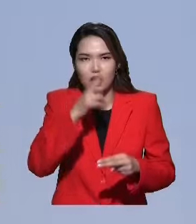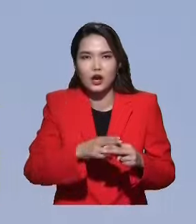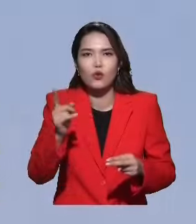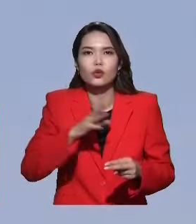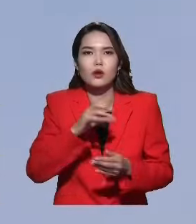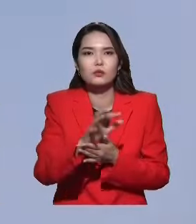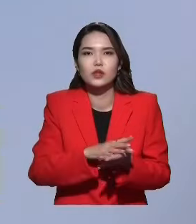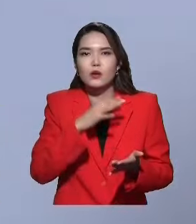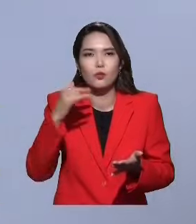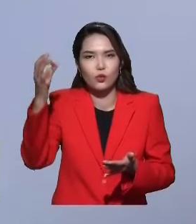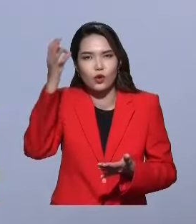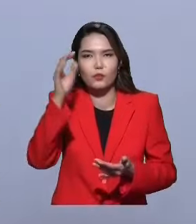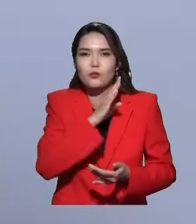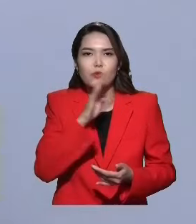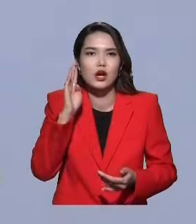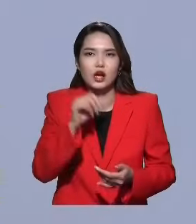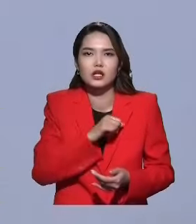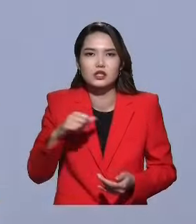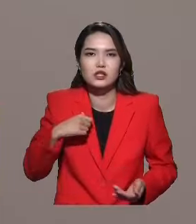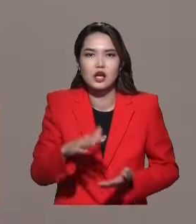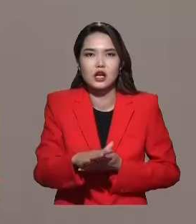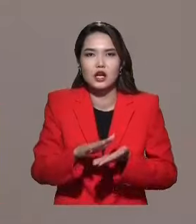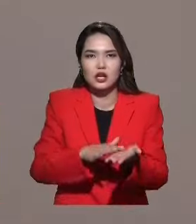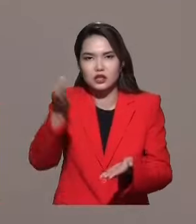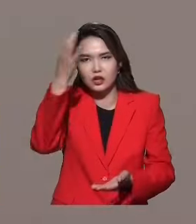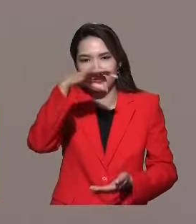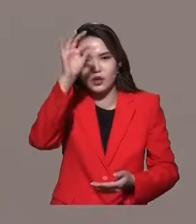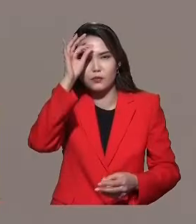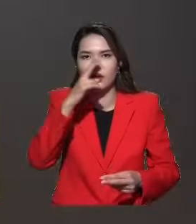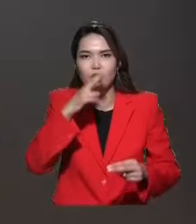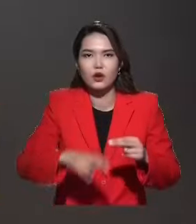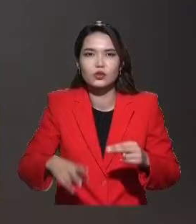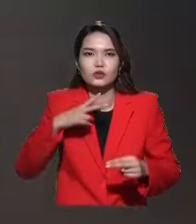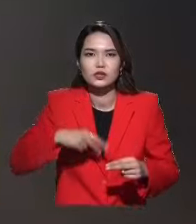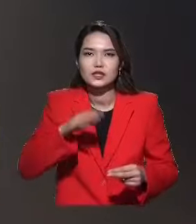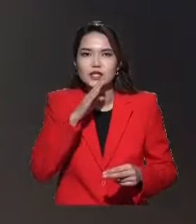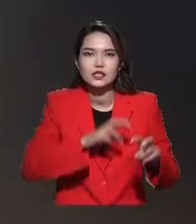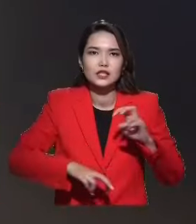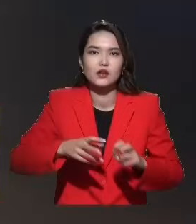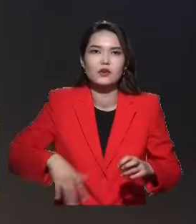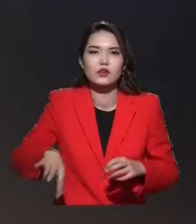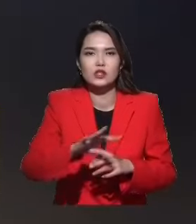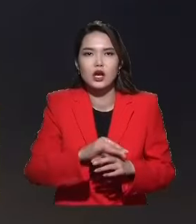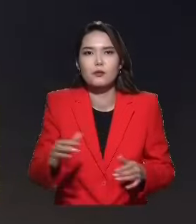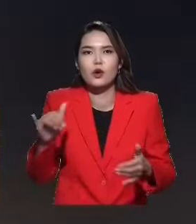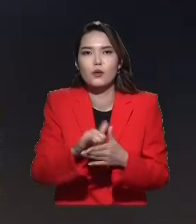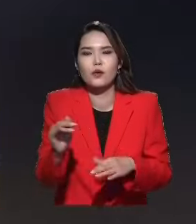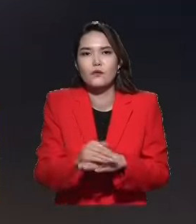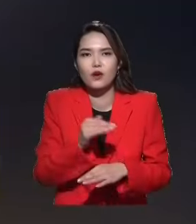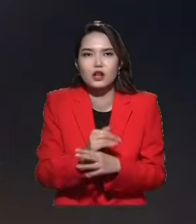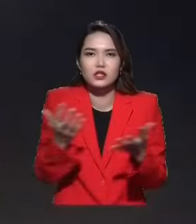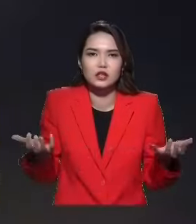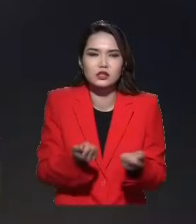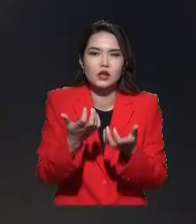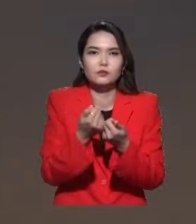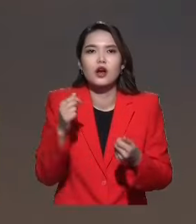было дальше, многие помнят. Мать сама подала заявление в полицию о пропаже дочери. Девочку искали всем районам, подключались волонтеры и